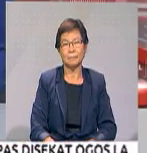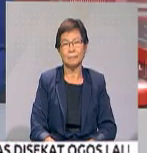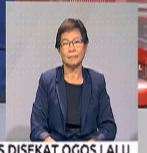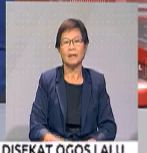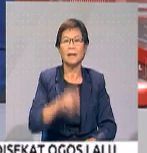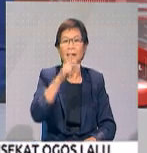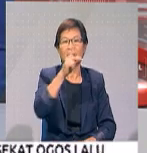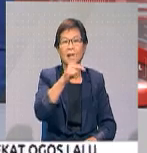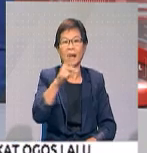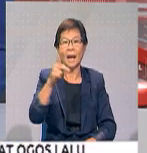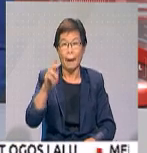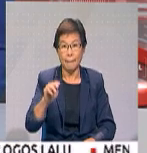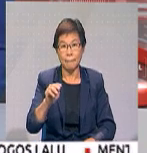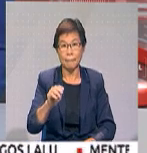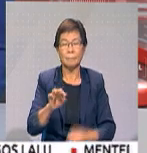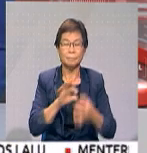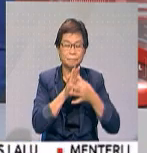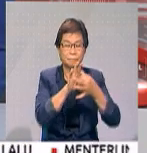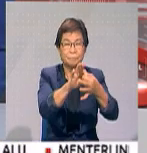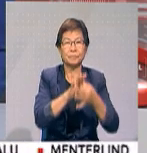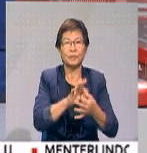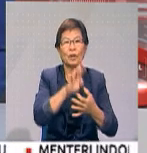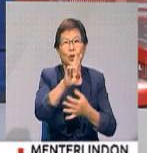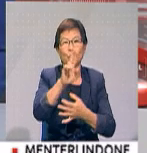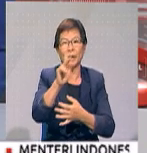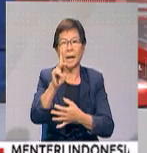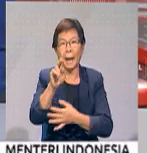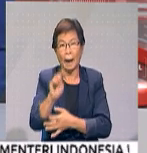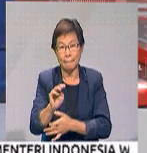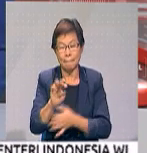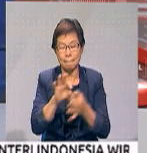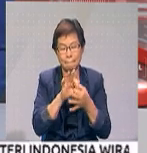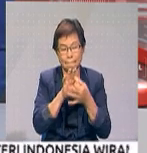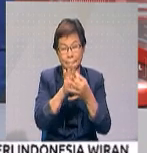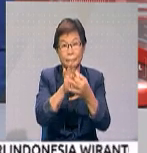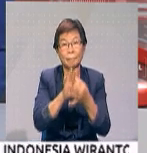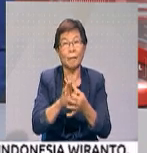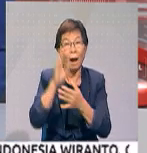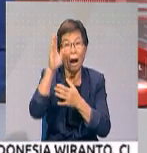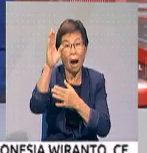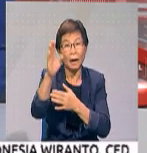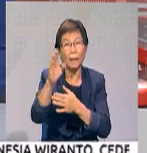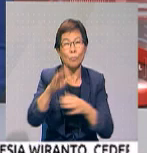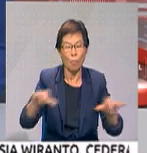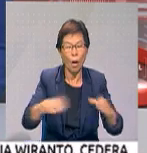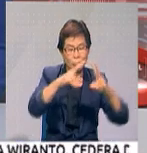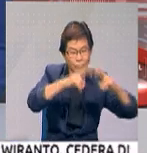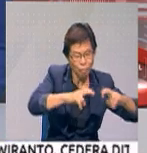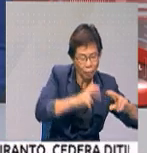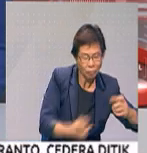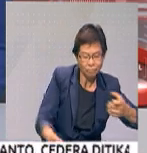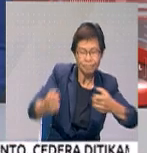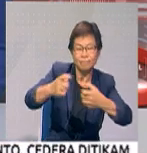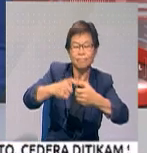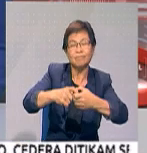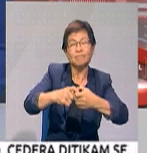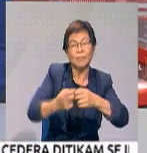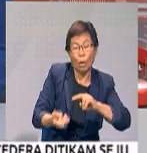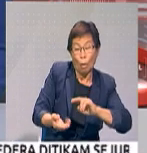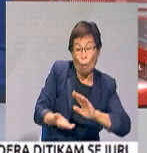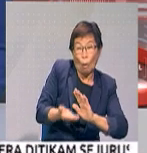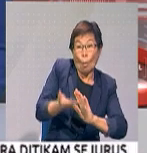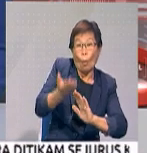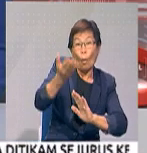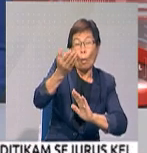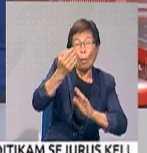Kementerian Kesihatan KKM dengan kerjasama Universiti Kebangsaan Malaysia UKM akan menjalankan kajian berkaitan peningkatan kes